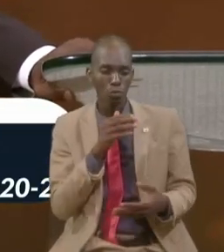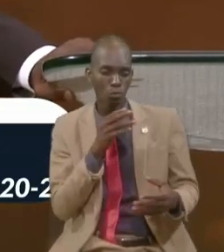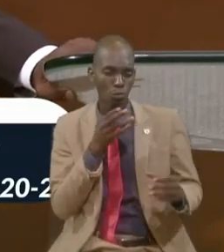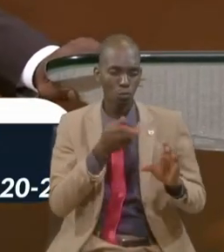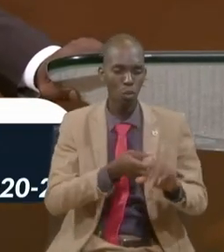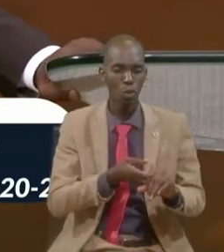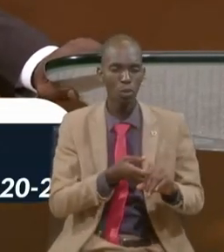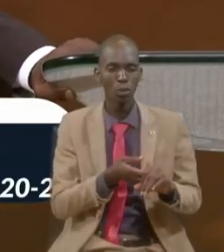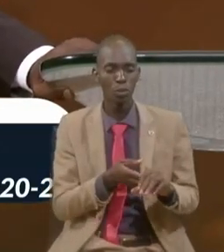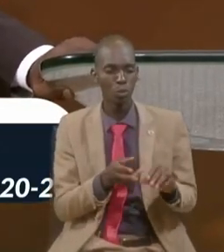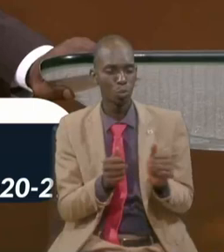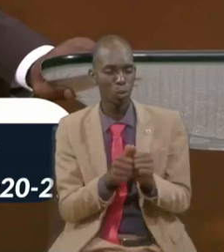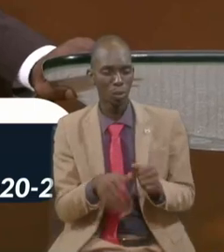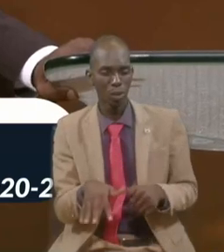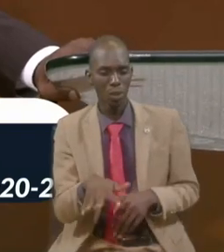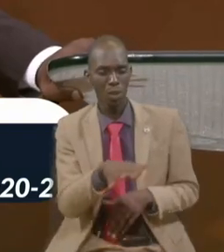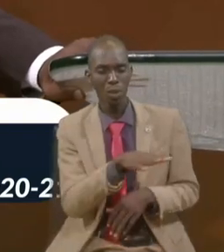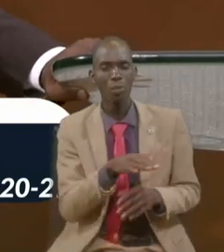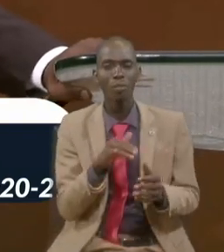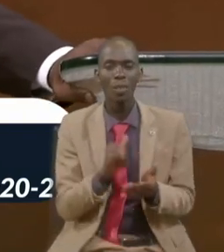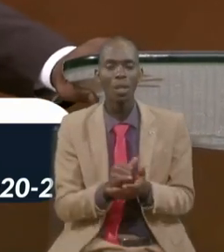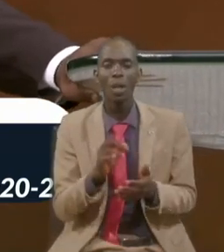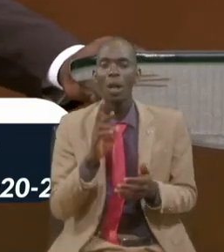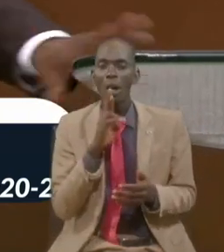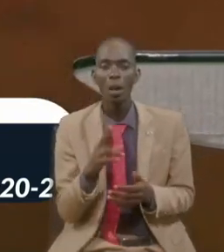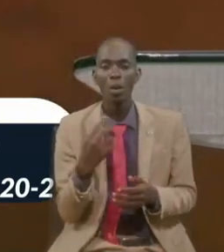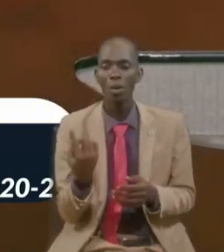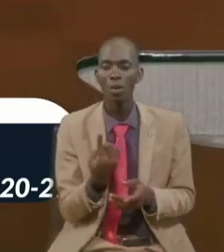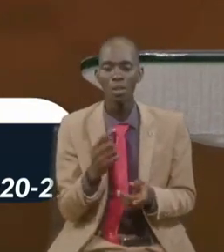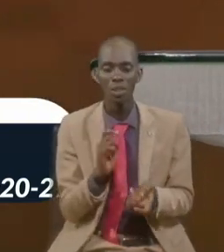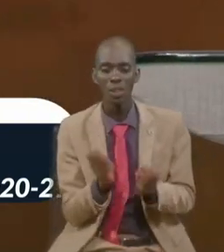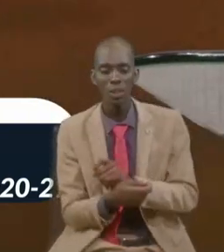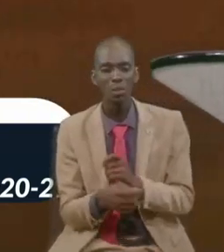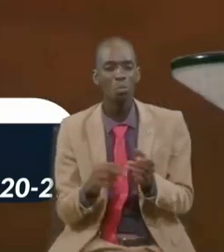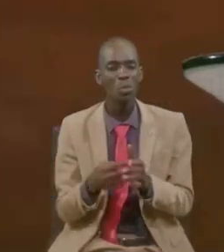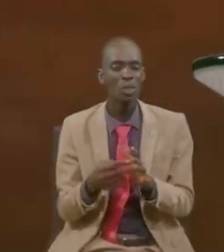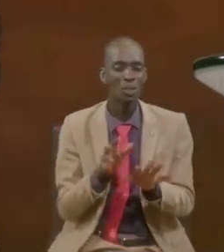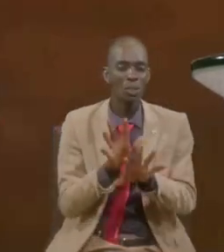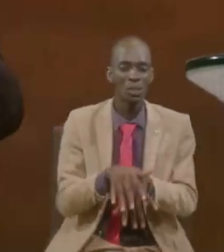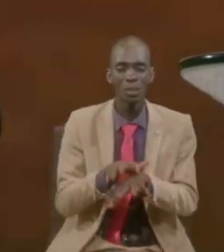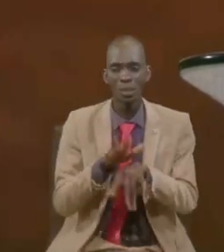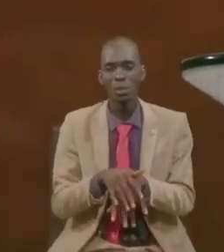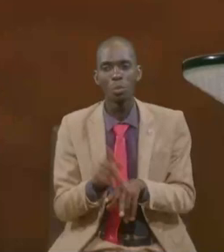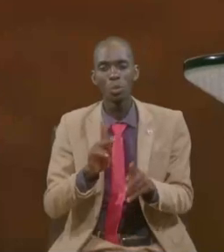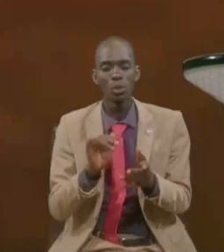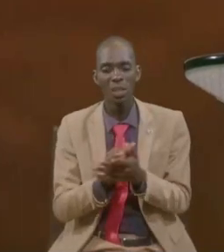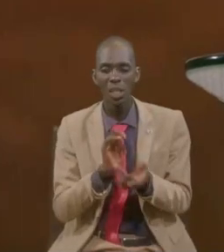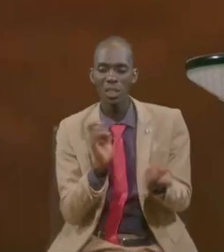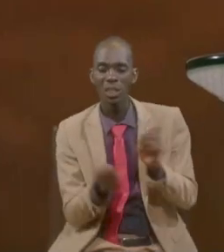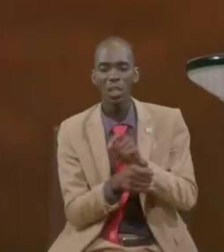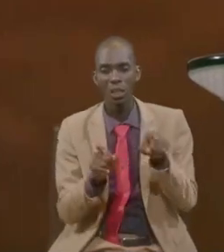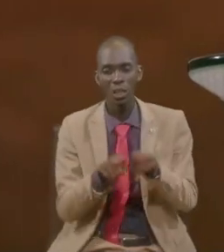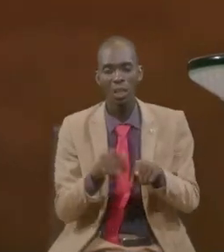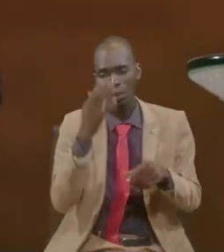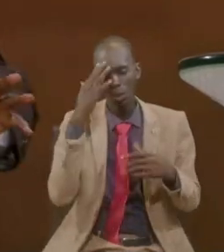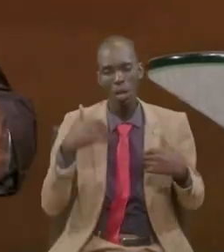pas vous mêler avec ceux qui se donnent au changement. Les gens qui se changent